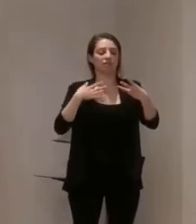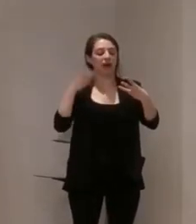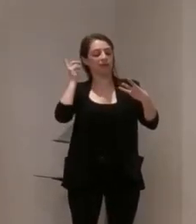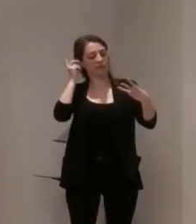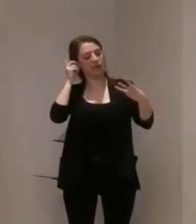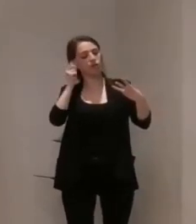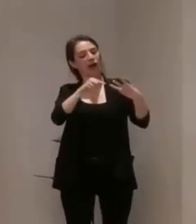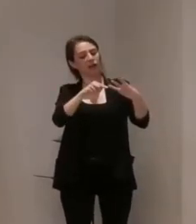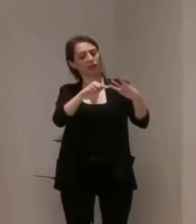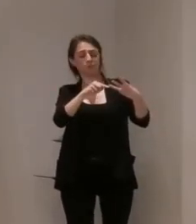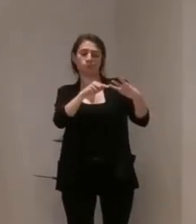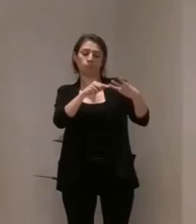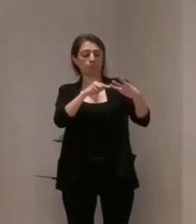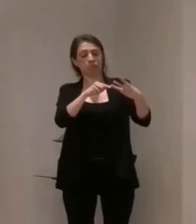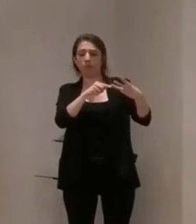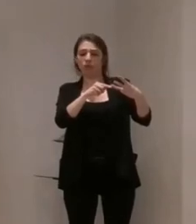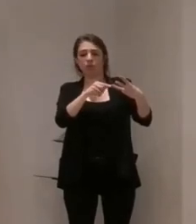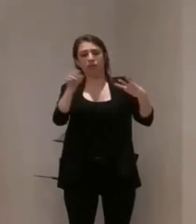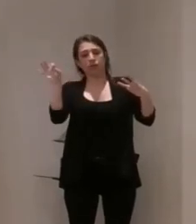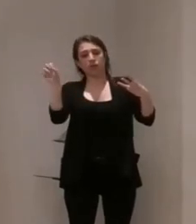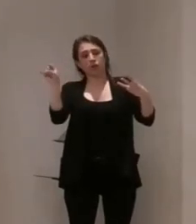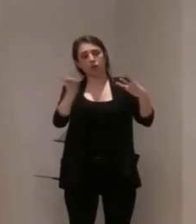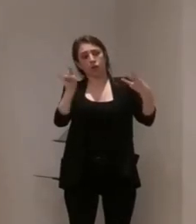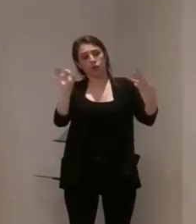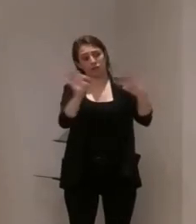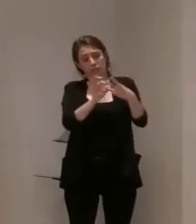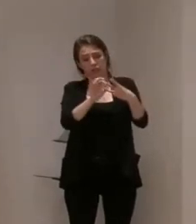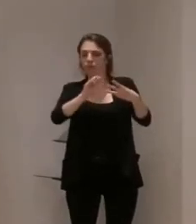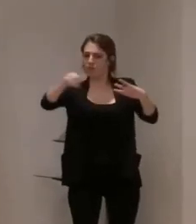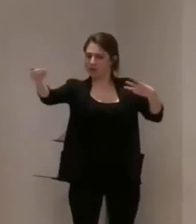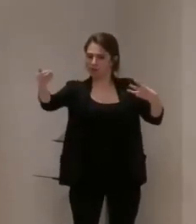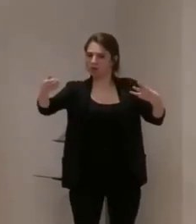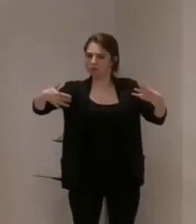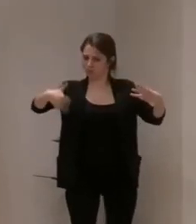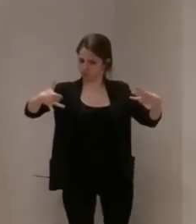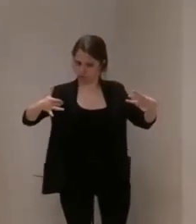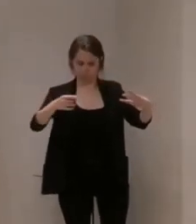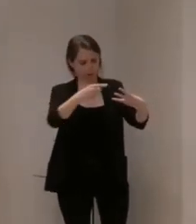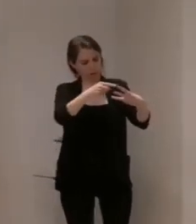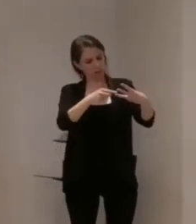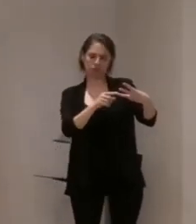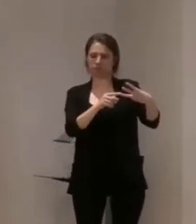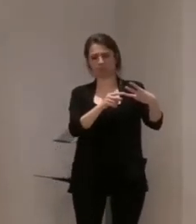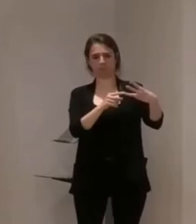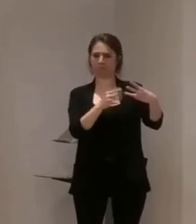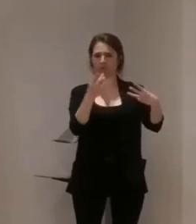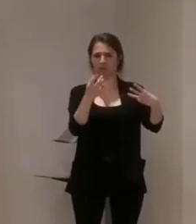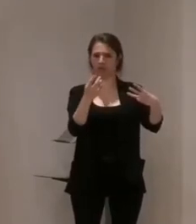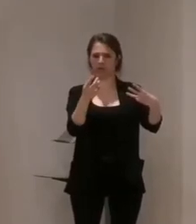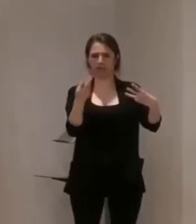però quan entres a qualsevol d'aquests espais, el telèfon ha deixat de tenir cobertura. Jo crec que hem viscut d'una manera, diguem-ne,